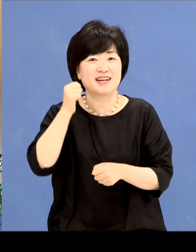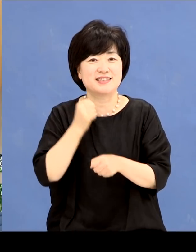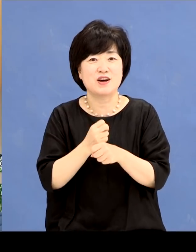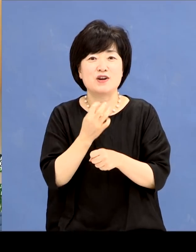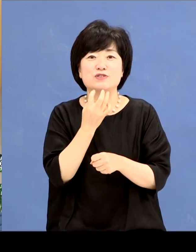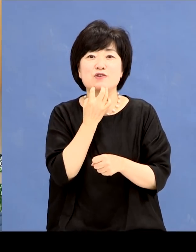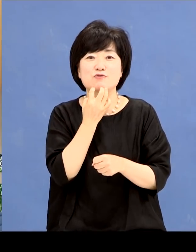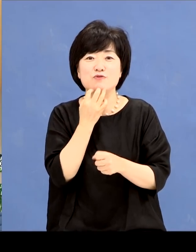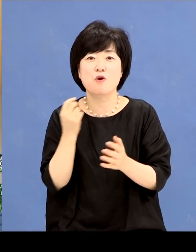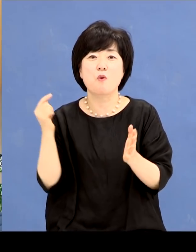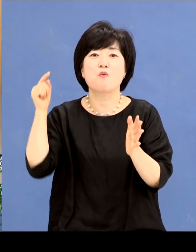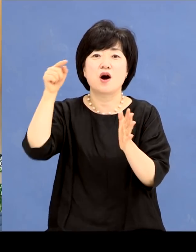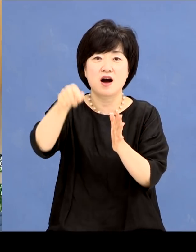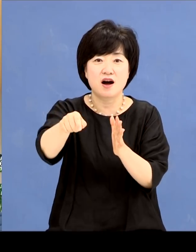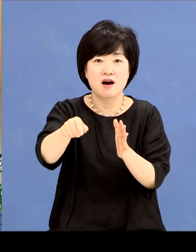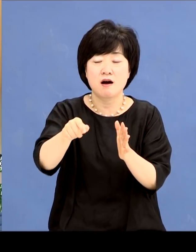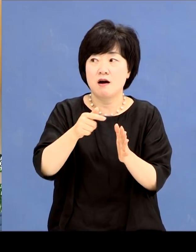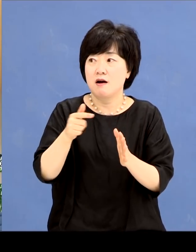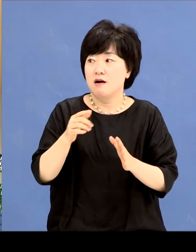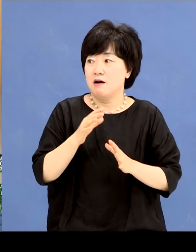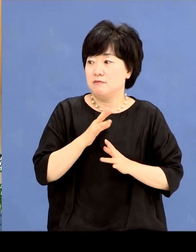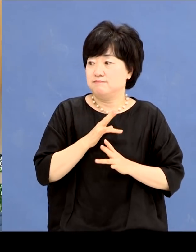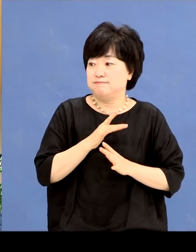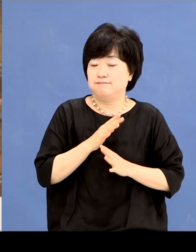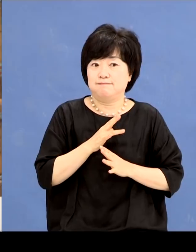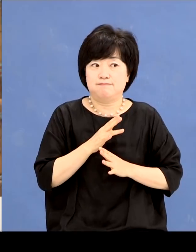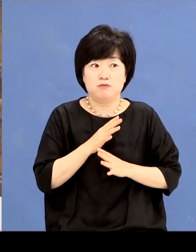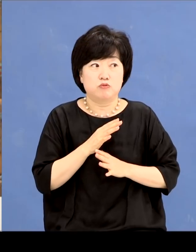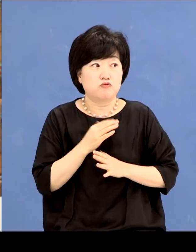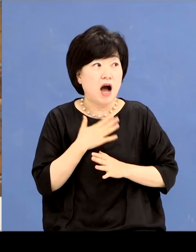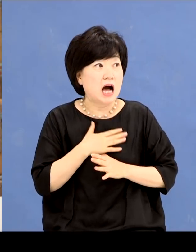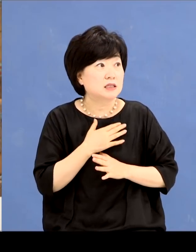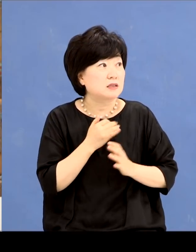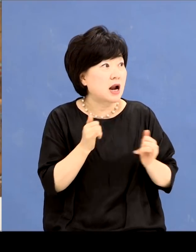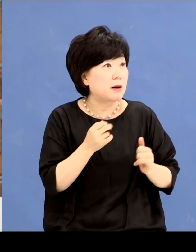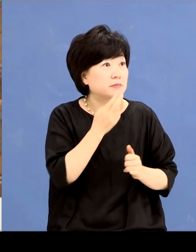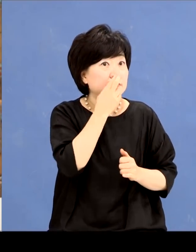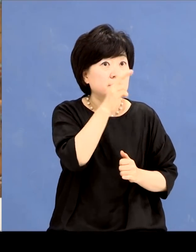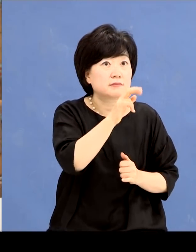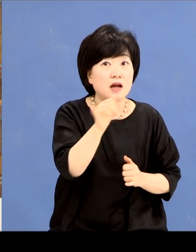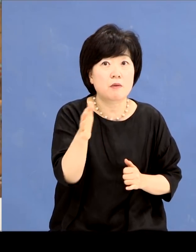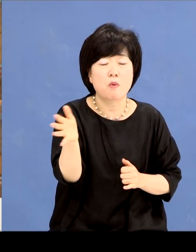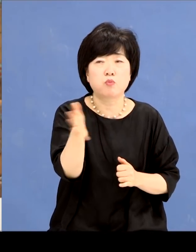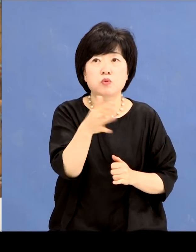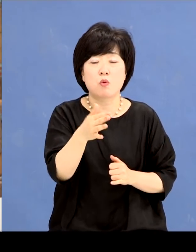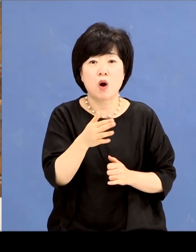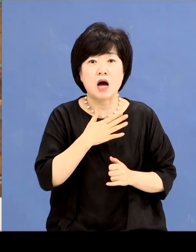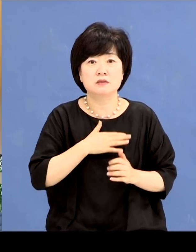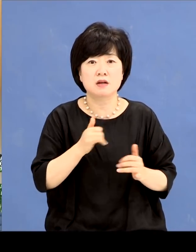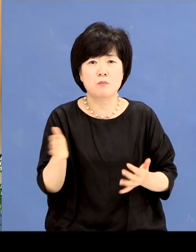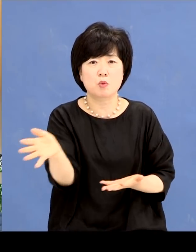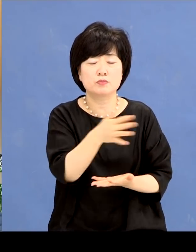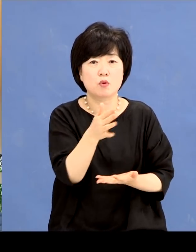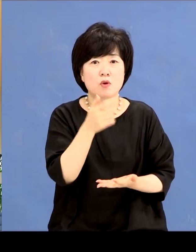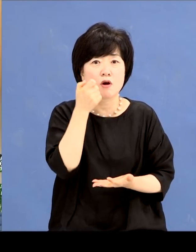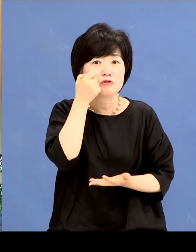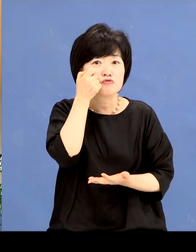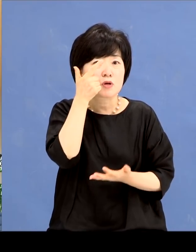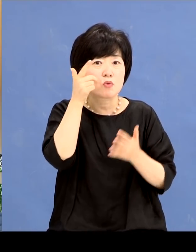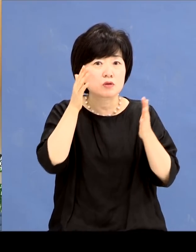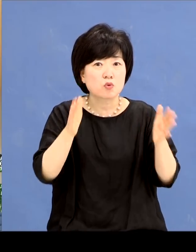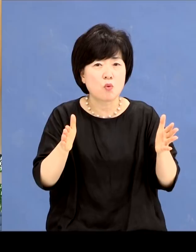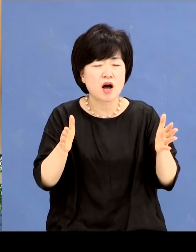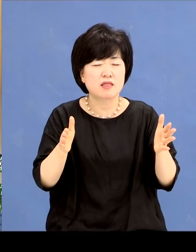갔는데 너무 무섭더라고요. 예. 아무것도 뭐 연고가 있는 것도 아니고 아는 사람이 있는 것도 아니잖아요. 네. 그래서 한 6개월